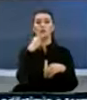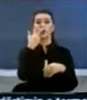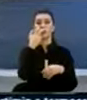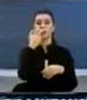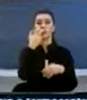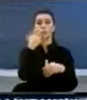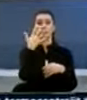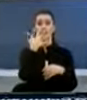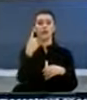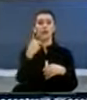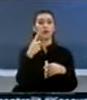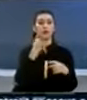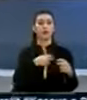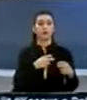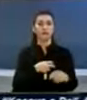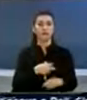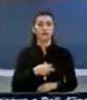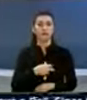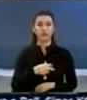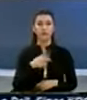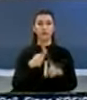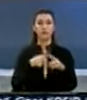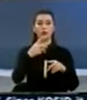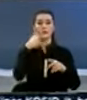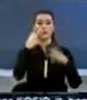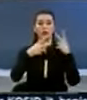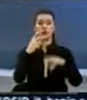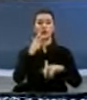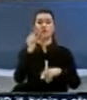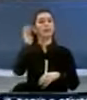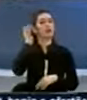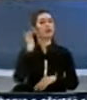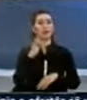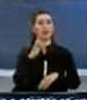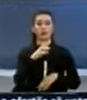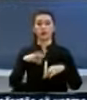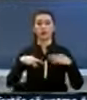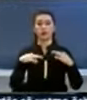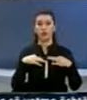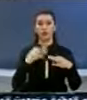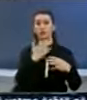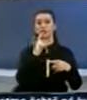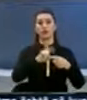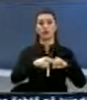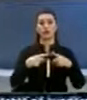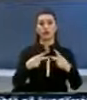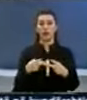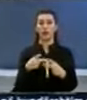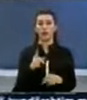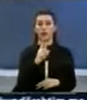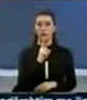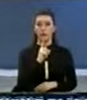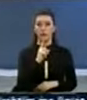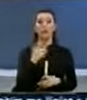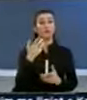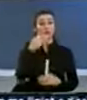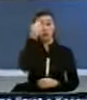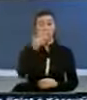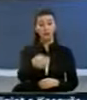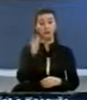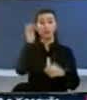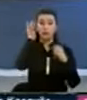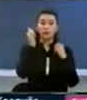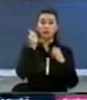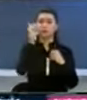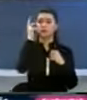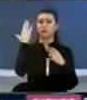shumë vështirësi dhe pengesa nga Ministria e Shëndetësisë, e cila nuk ka bërë furnizime të duhura. Prandaj nderuar ministër, para disa